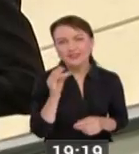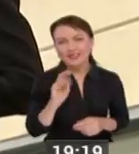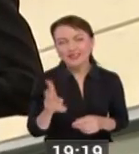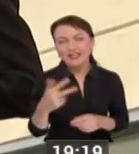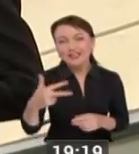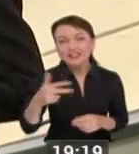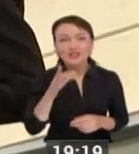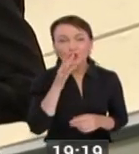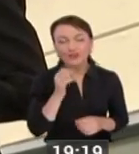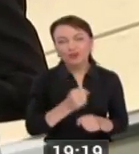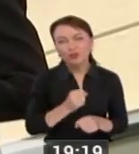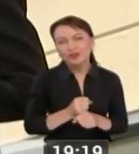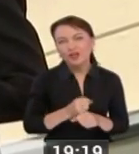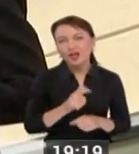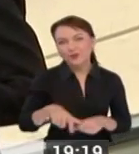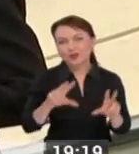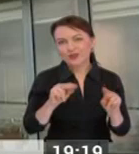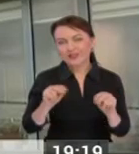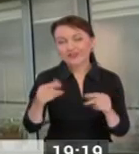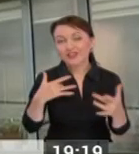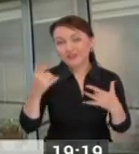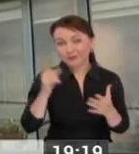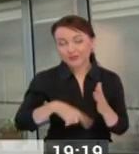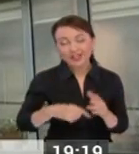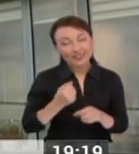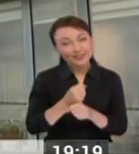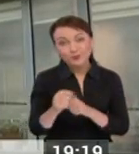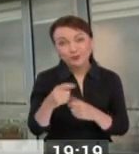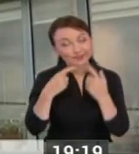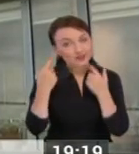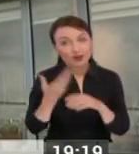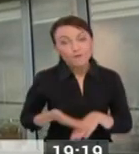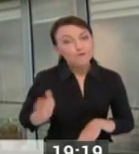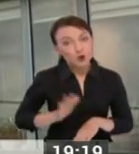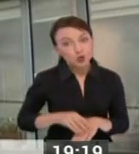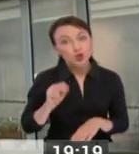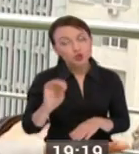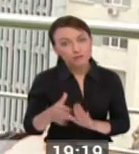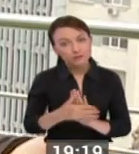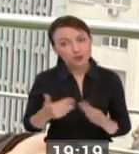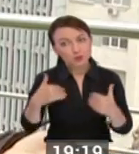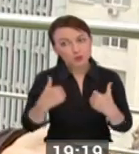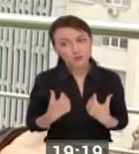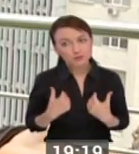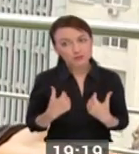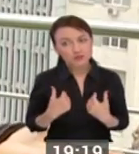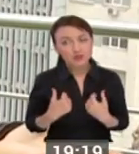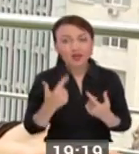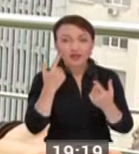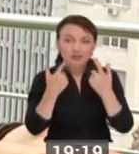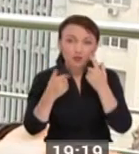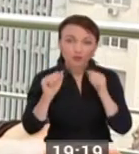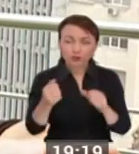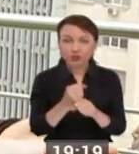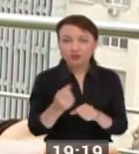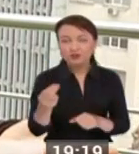людей щасливими. Артист впевнений, змусити усміхатися інколи важче, ніж викликати сум. Сльози можна